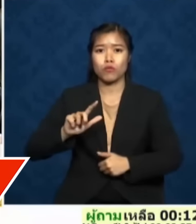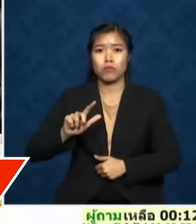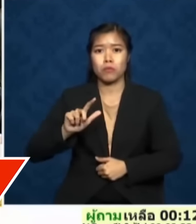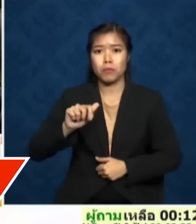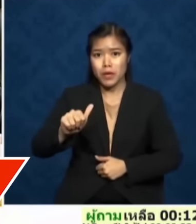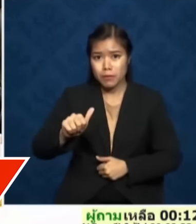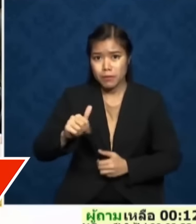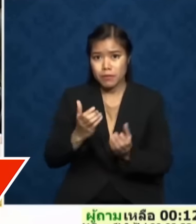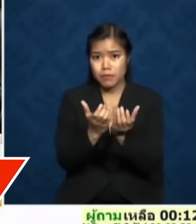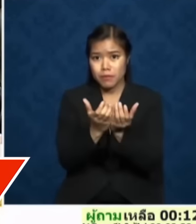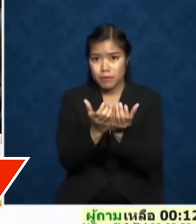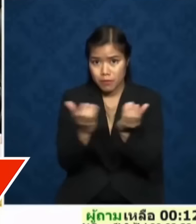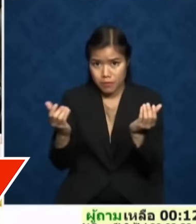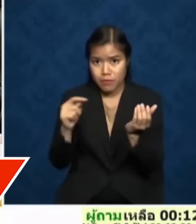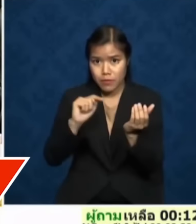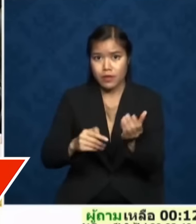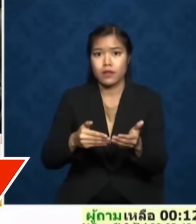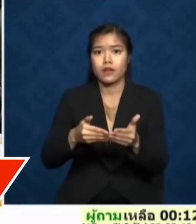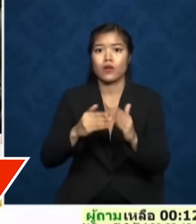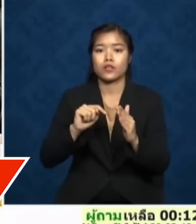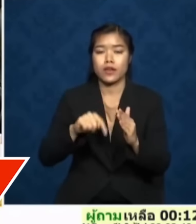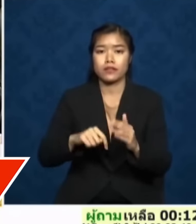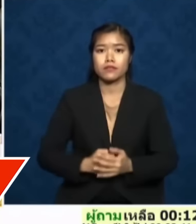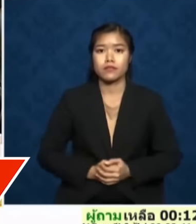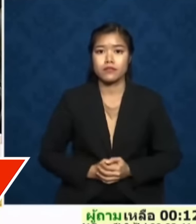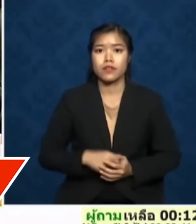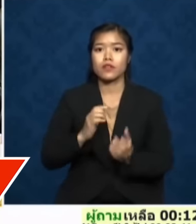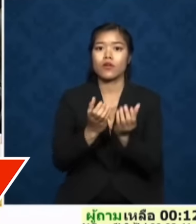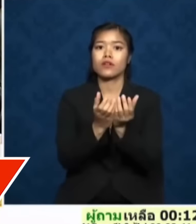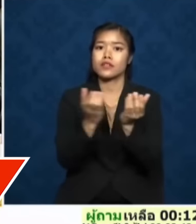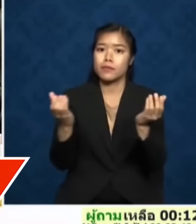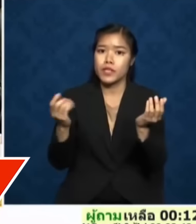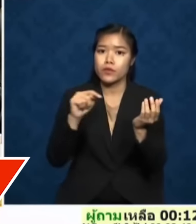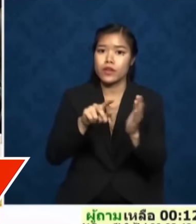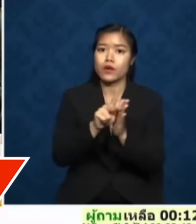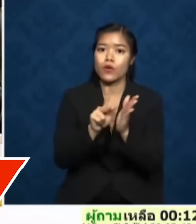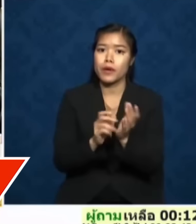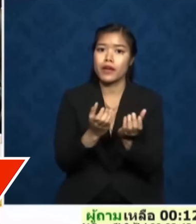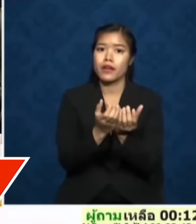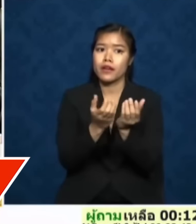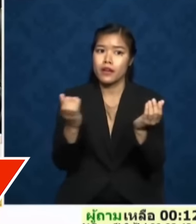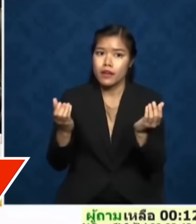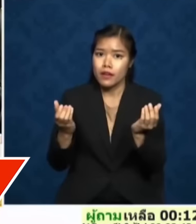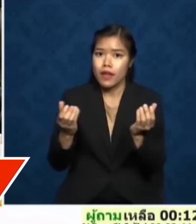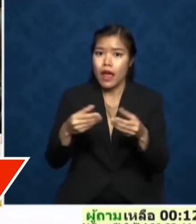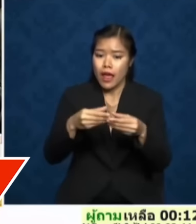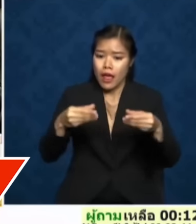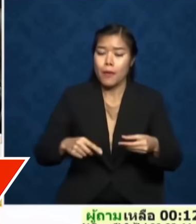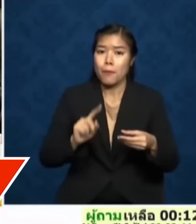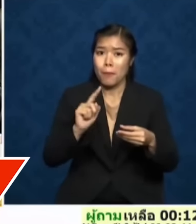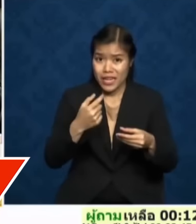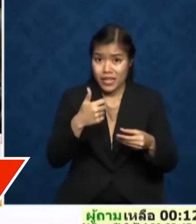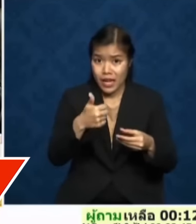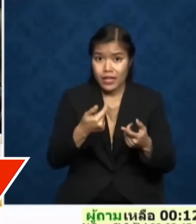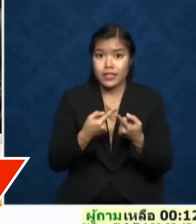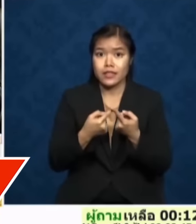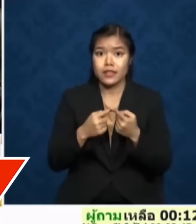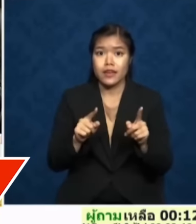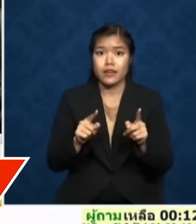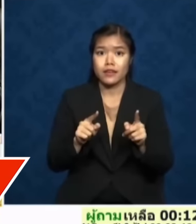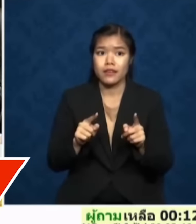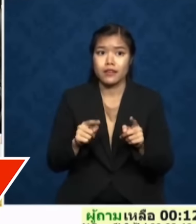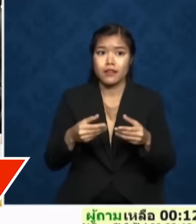รมนูญนะครับที่จะต้องมีการยกเว้นว่าจะทำรัฐธรรมนูญฉบับใหม่ก็ได้แ